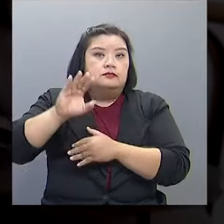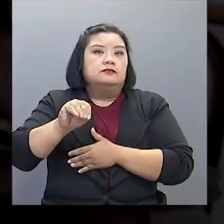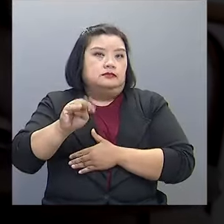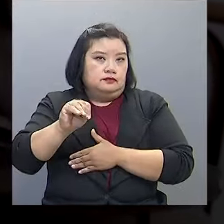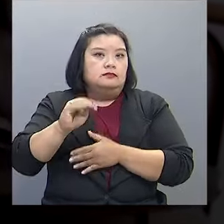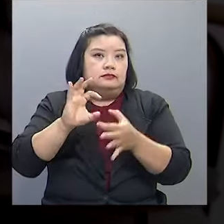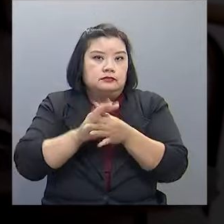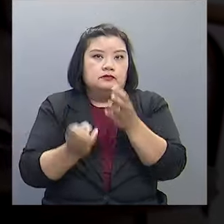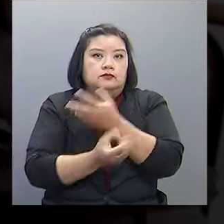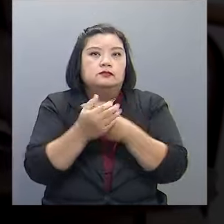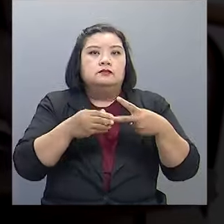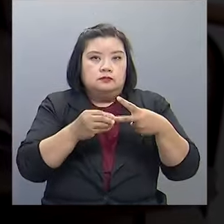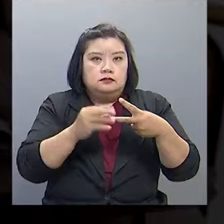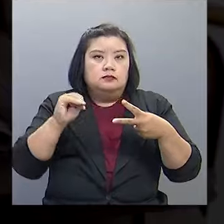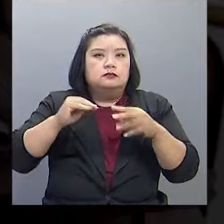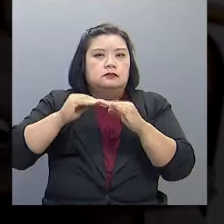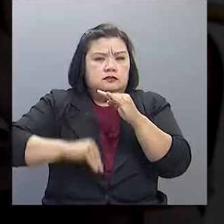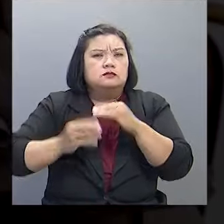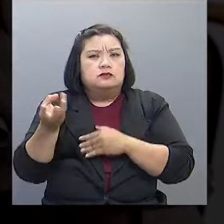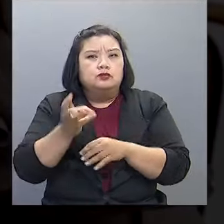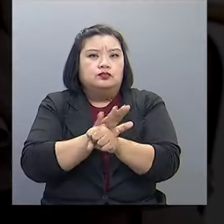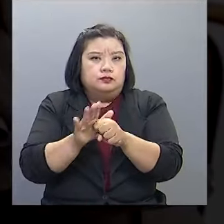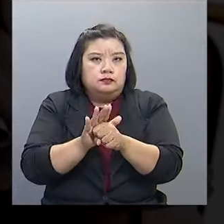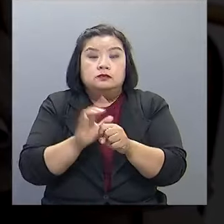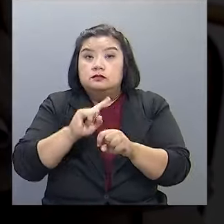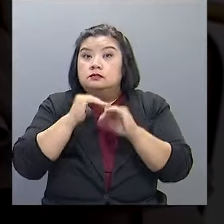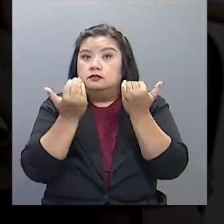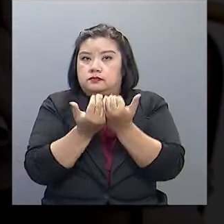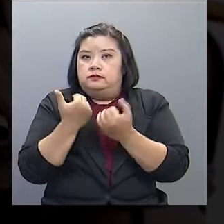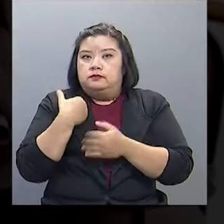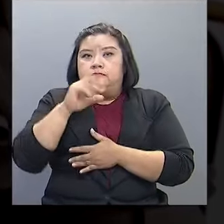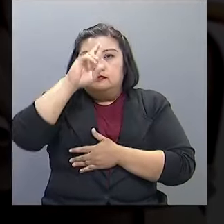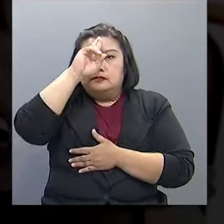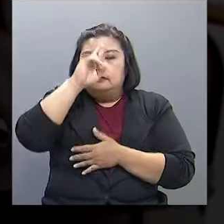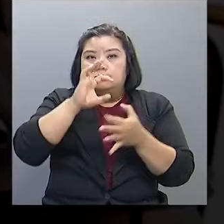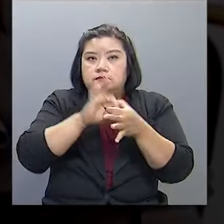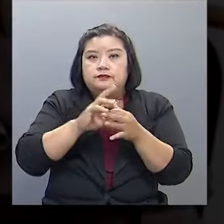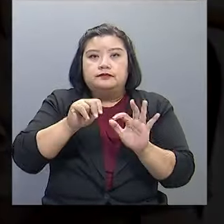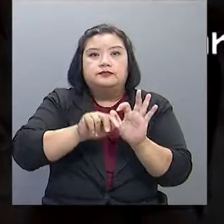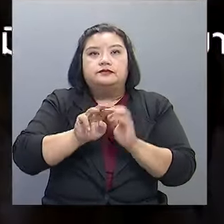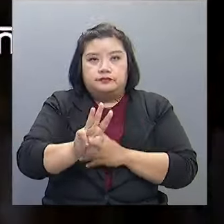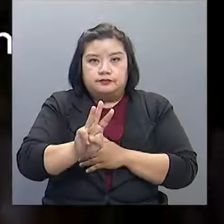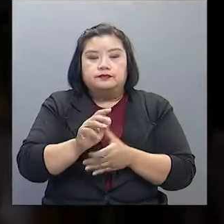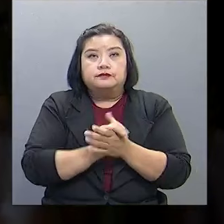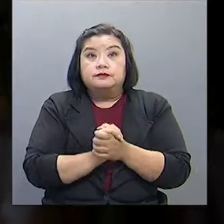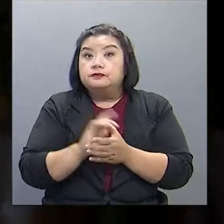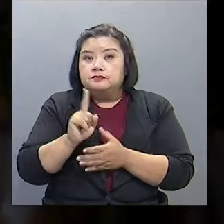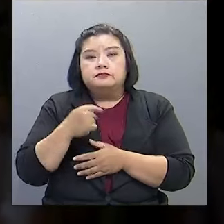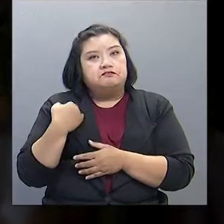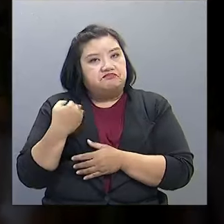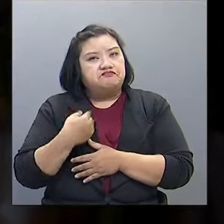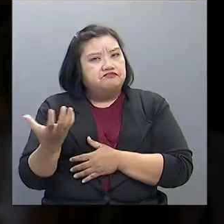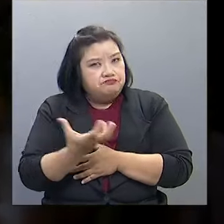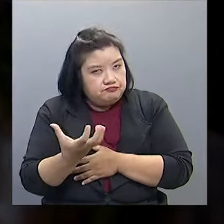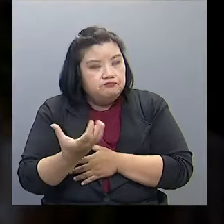เสี่ยงจะเป็นมากกว่าคนที่อายุน้อยกว่า40คนที่มีคนในครอบครัวมีพันธุกรรมร่วมด้วยนะครับแล้วก็คนที่น้ำหนักเยอะ